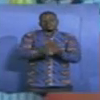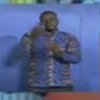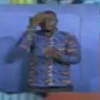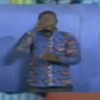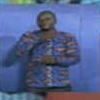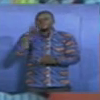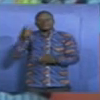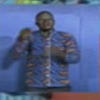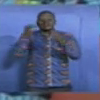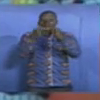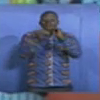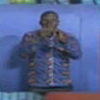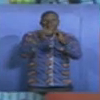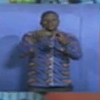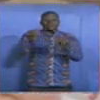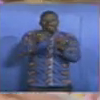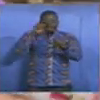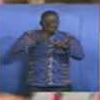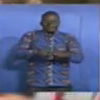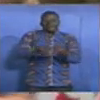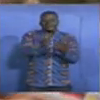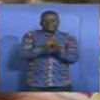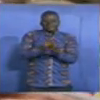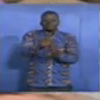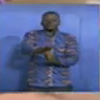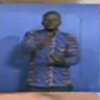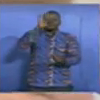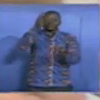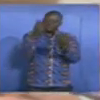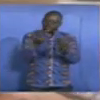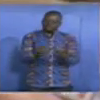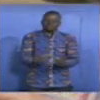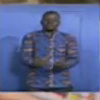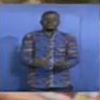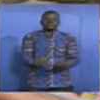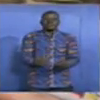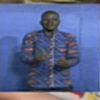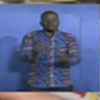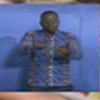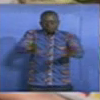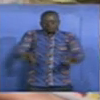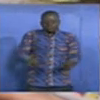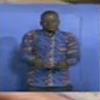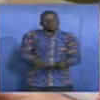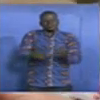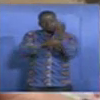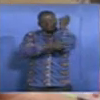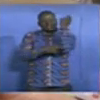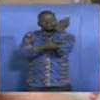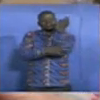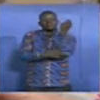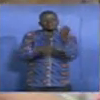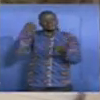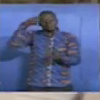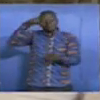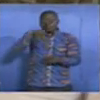Donc asseyons-nous ensemble, trouvons des solutions locales, régionales, et pour que